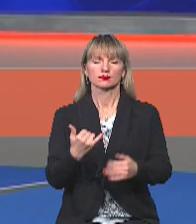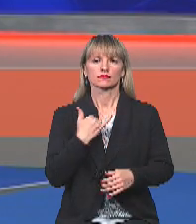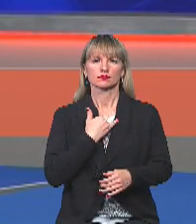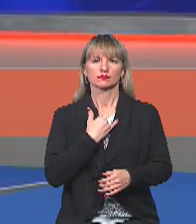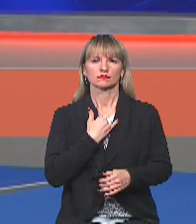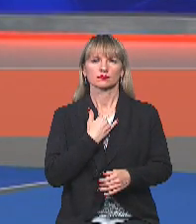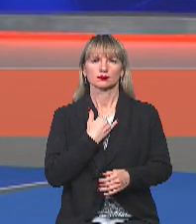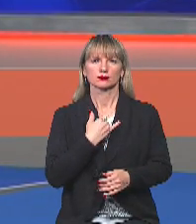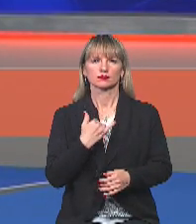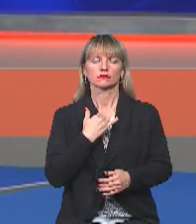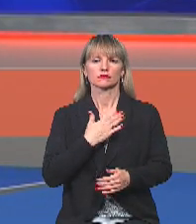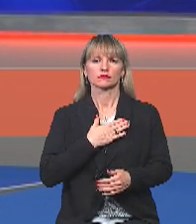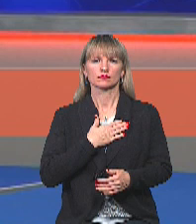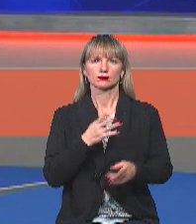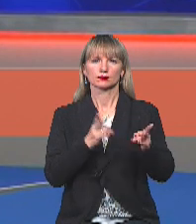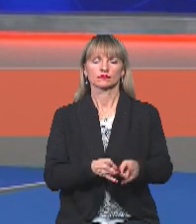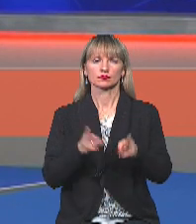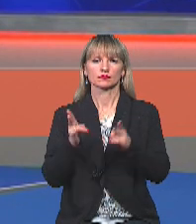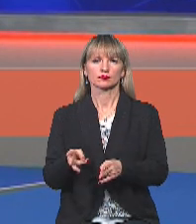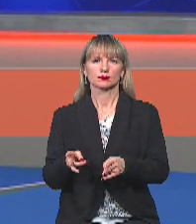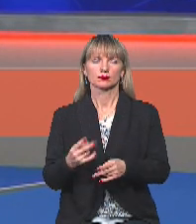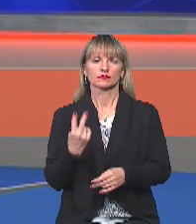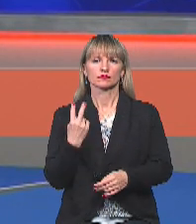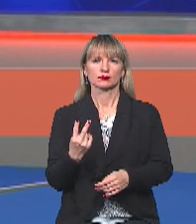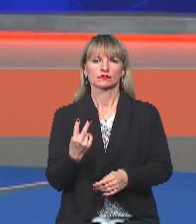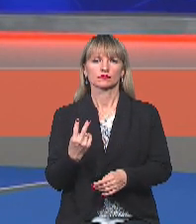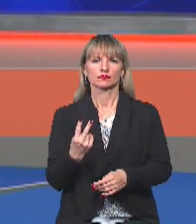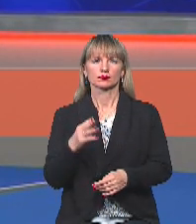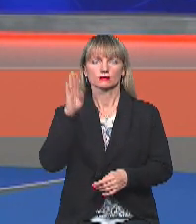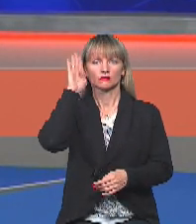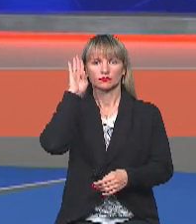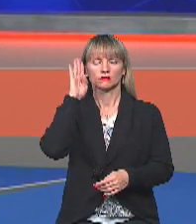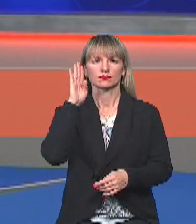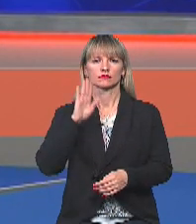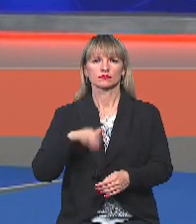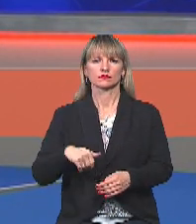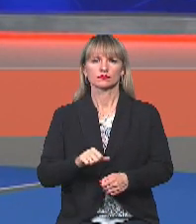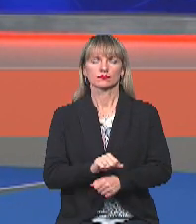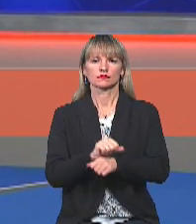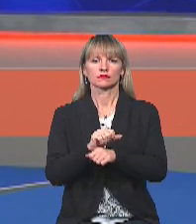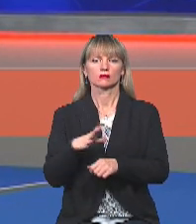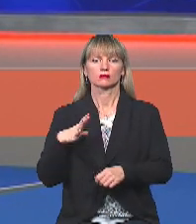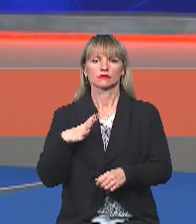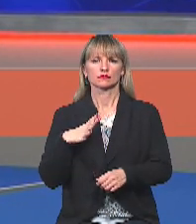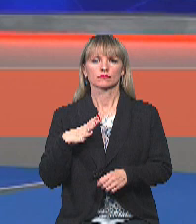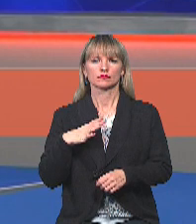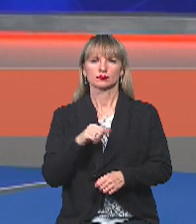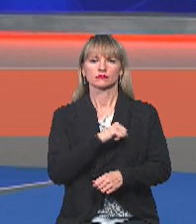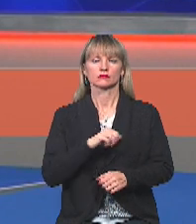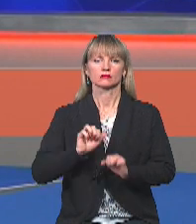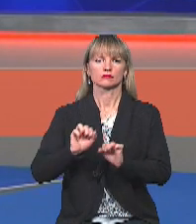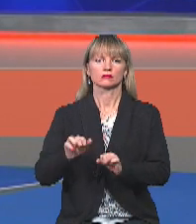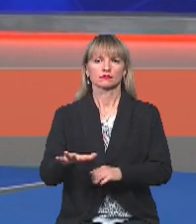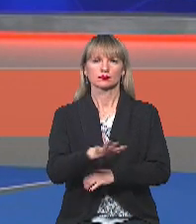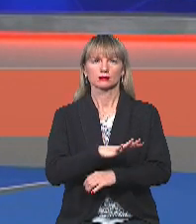у моїх потерпілих, двоє хлопців після Майдану були в самообороні